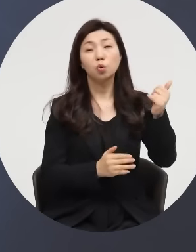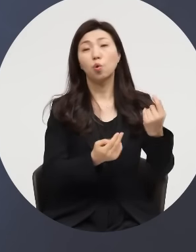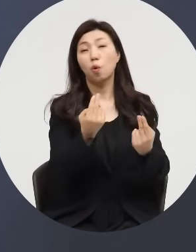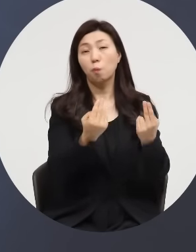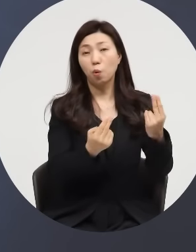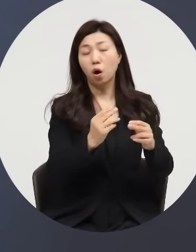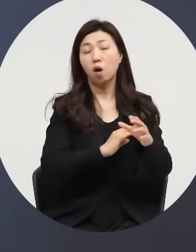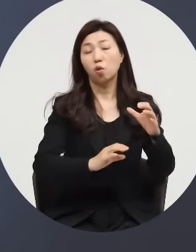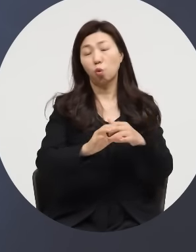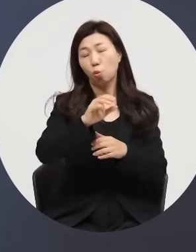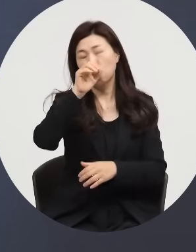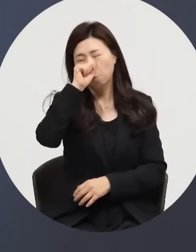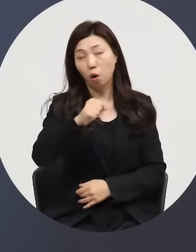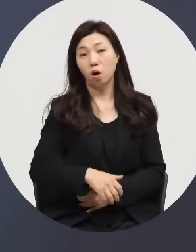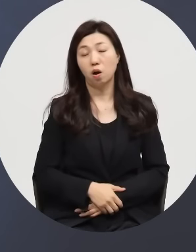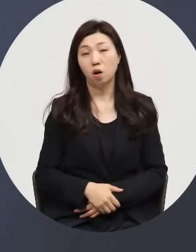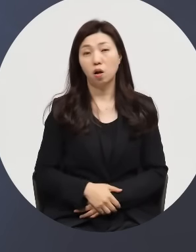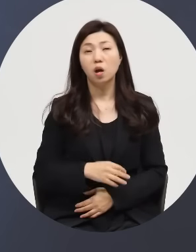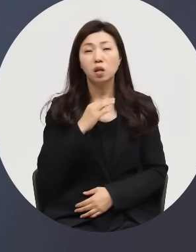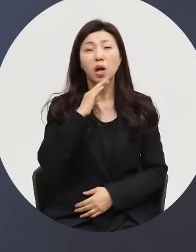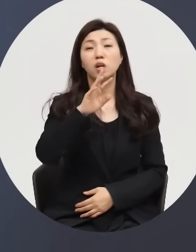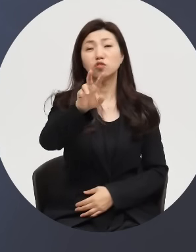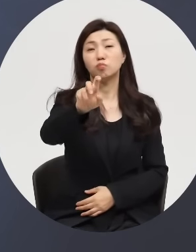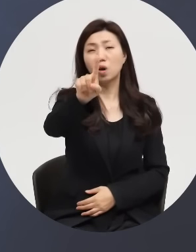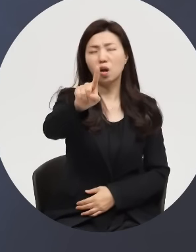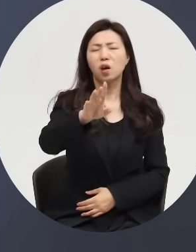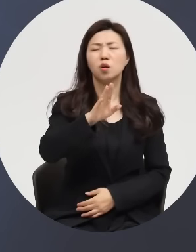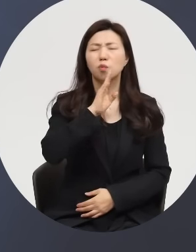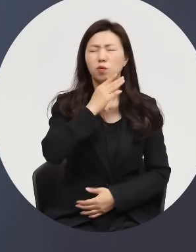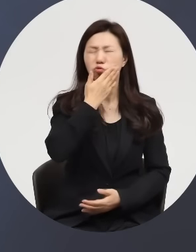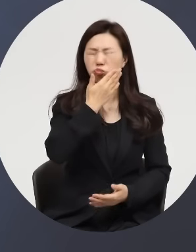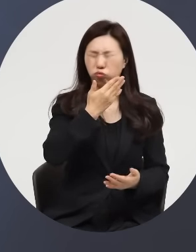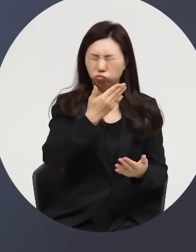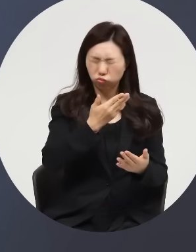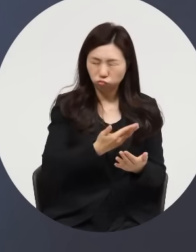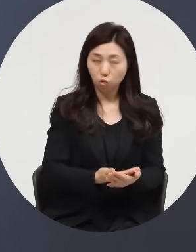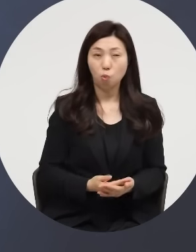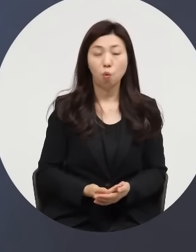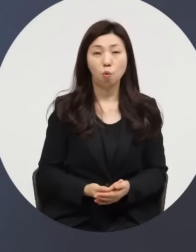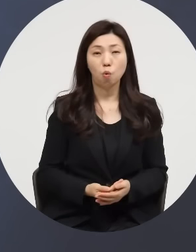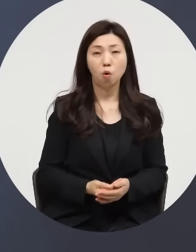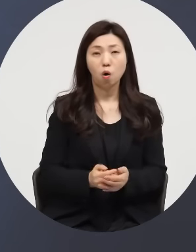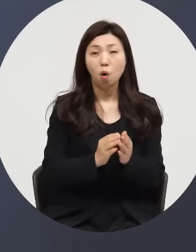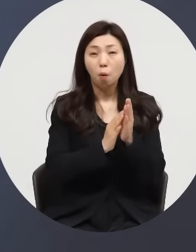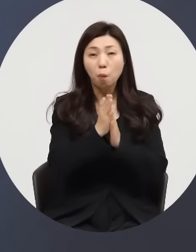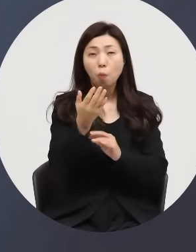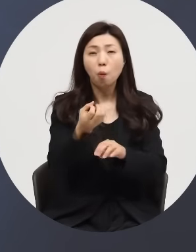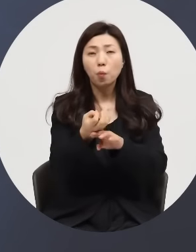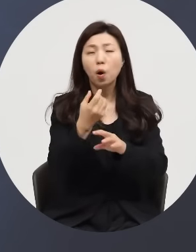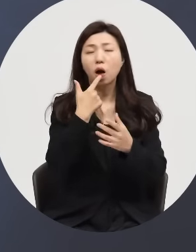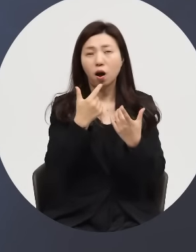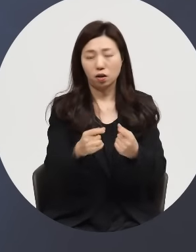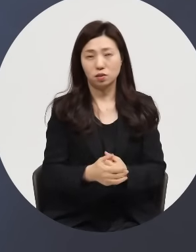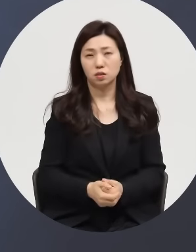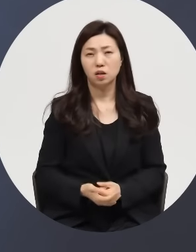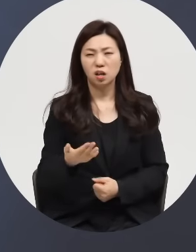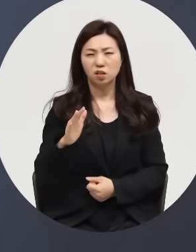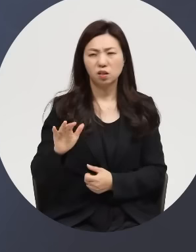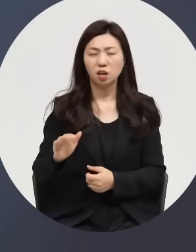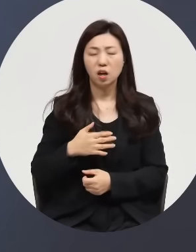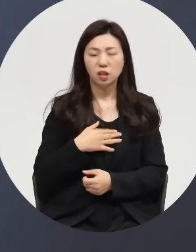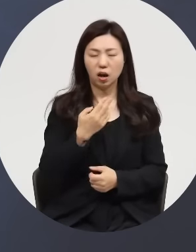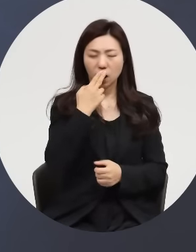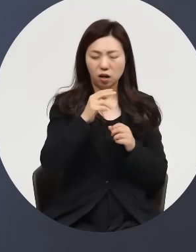해도 고귀한데, 그러니까 그 고귀함을 내가 살리는 게 중요하지. 그런